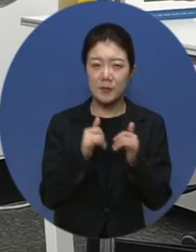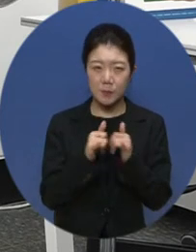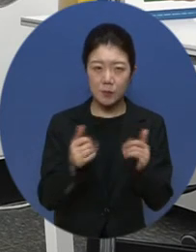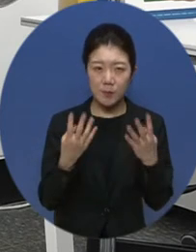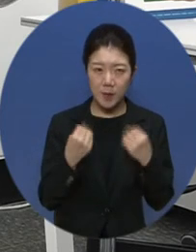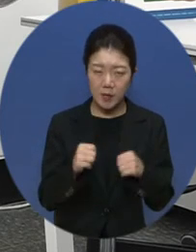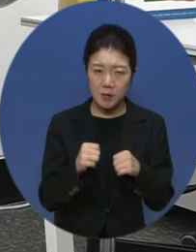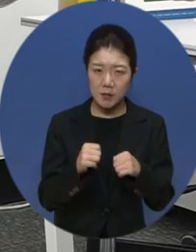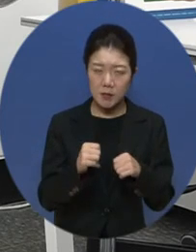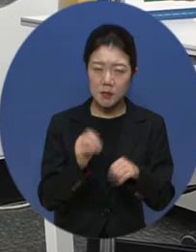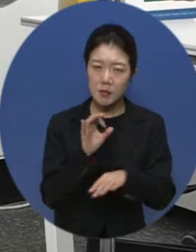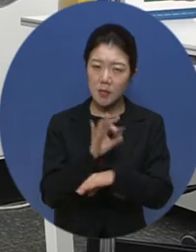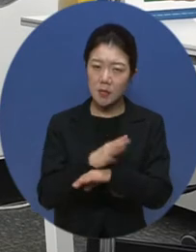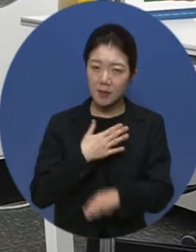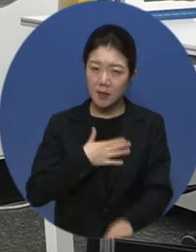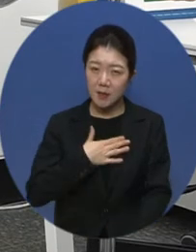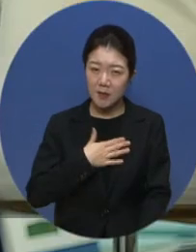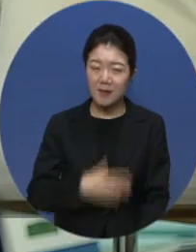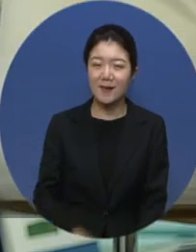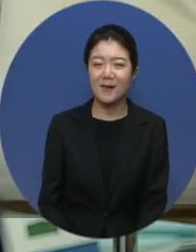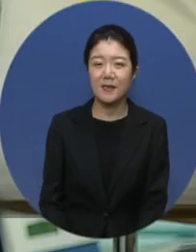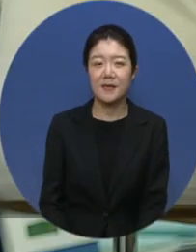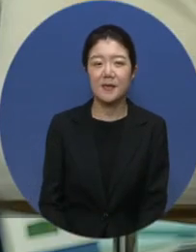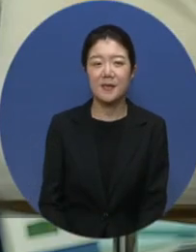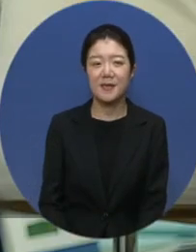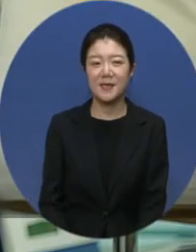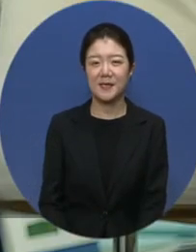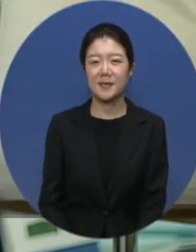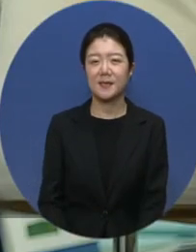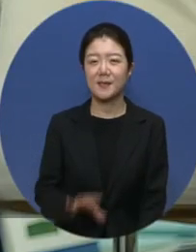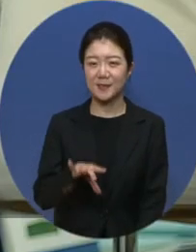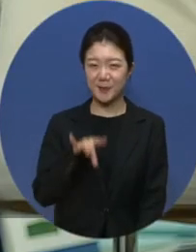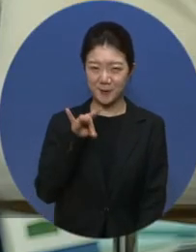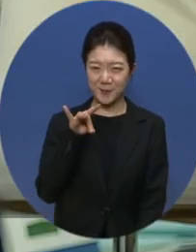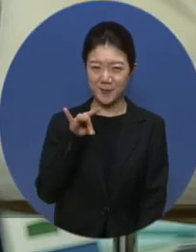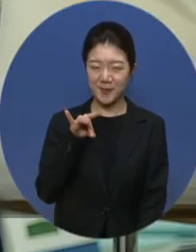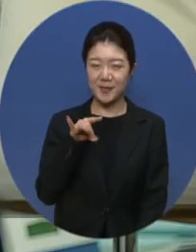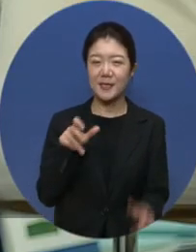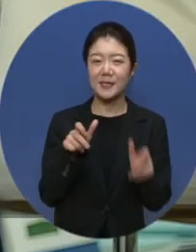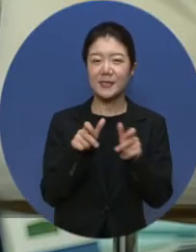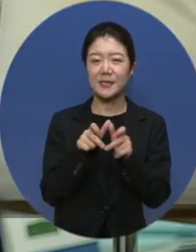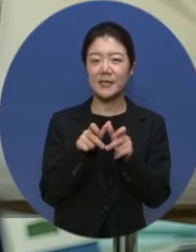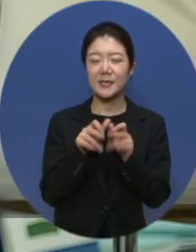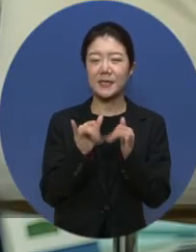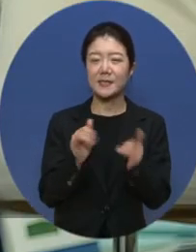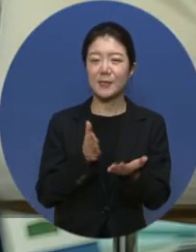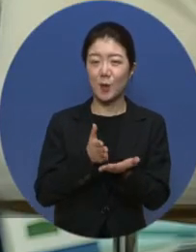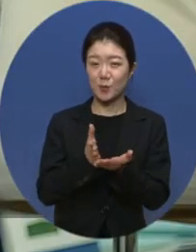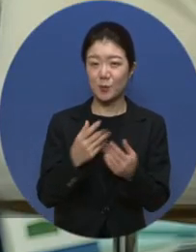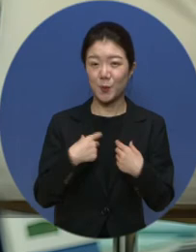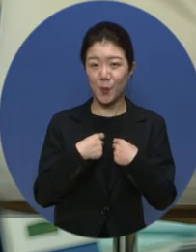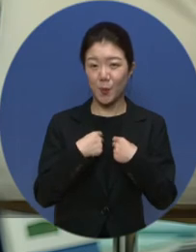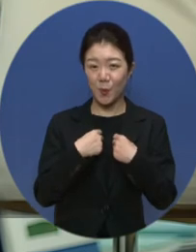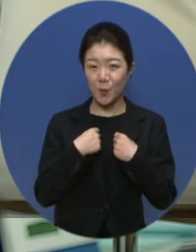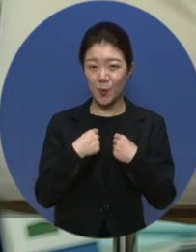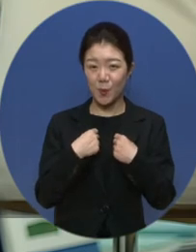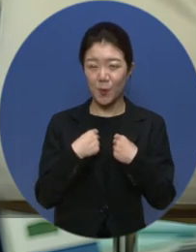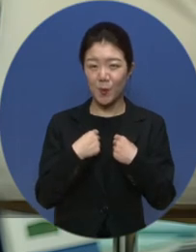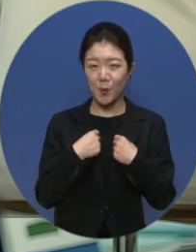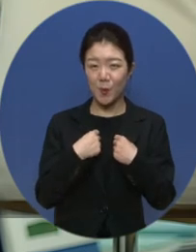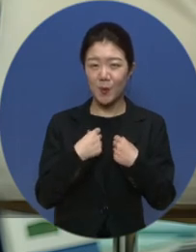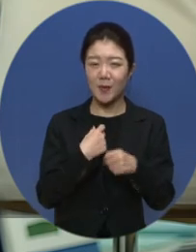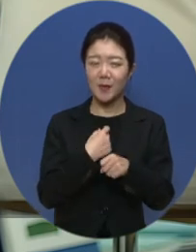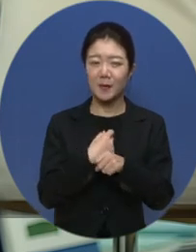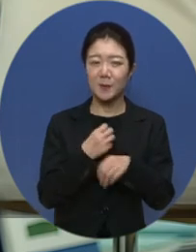많이 사용을 하신다고 들었어요. 네. 그러니까 처음에 저 장애인 전문 의류만 가지고